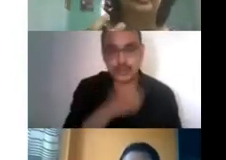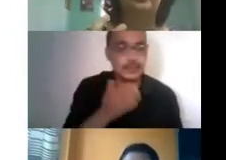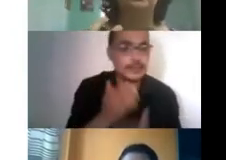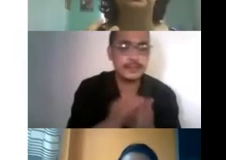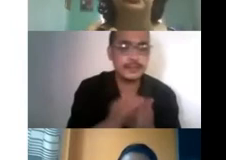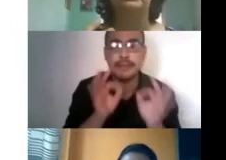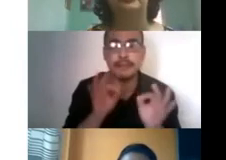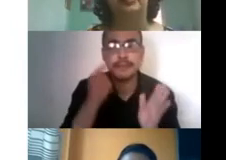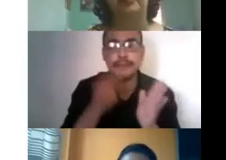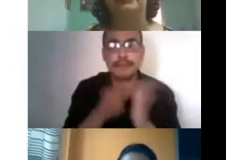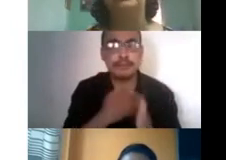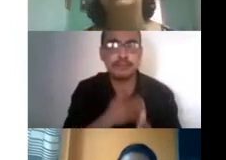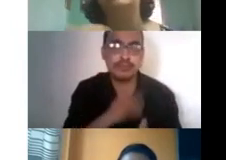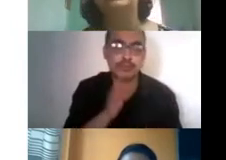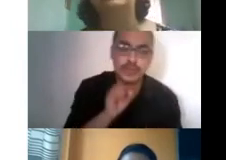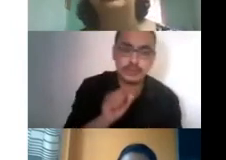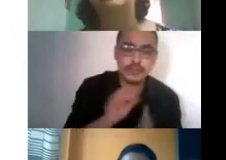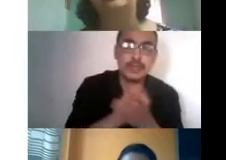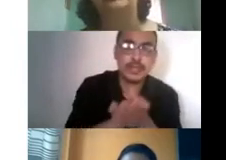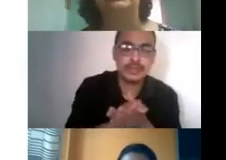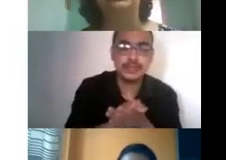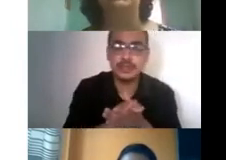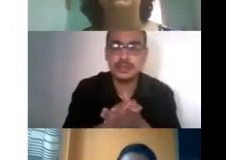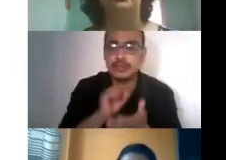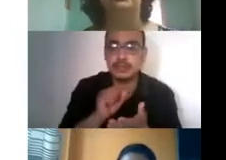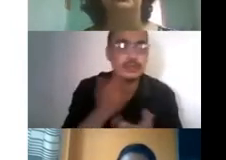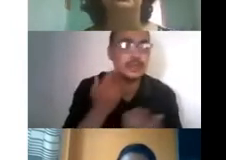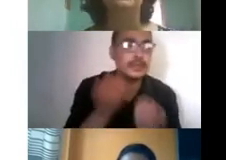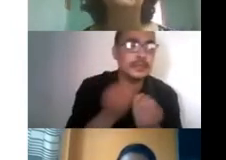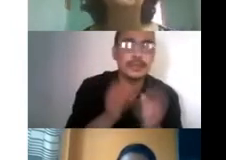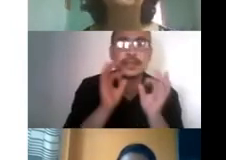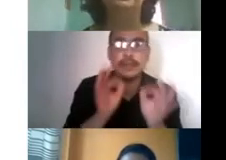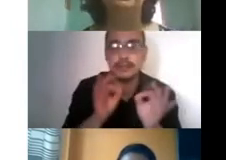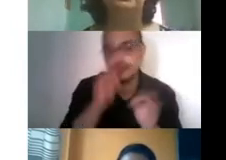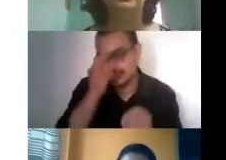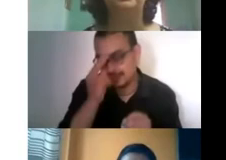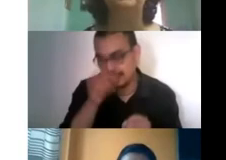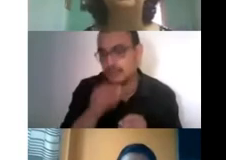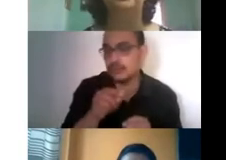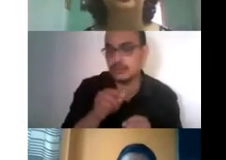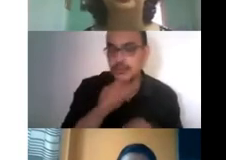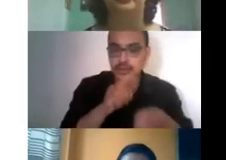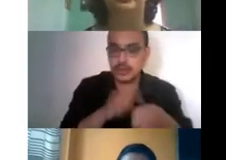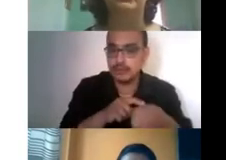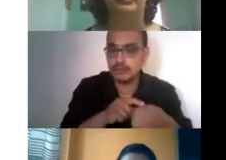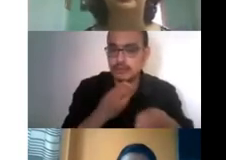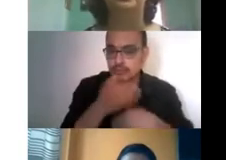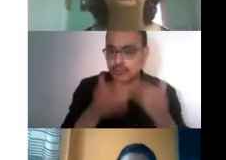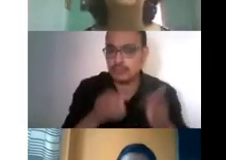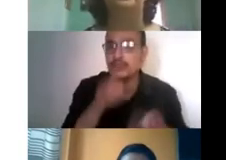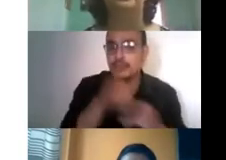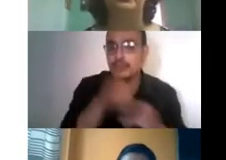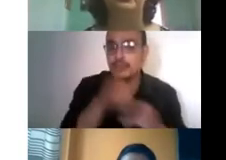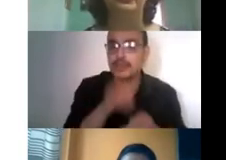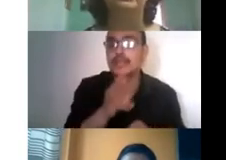राम्रो देखेर बस्नु मन लाग्छ, आफ्नो पार्टनरलाई के गर्दाखेरि राम्रो लाग्छ त्यो गरेर हो कि, त्यो पिरियड चाहिँ हनीमुन पिरियड भनेर त्यसकारण भन्छौँ।